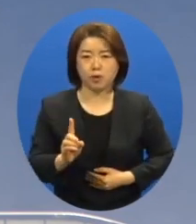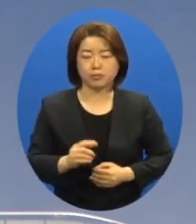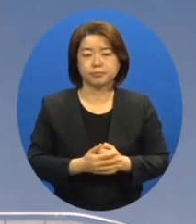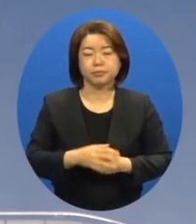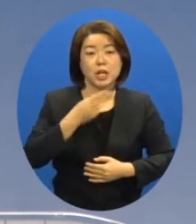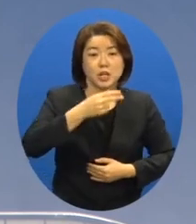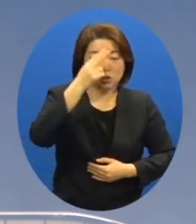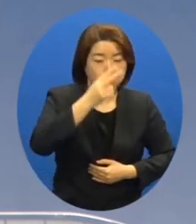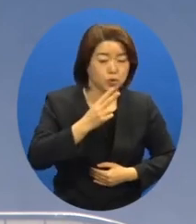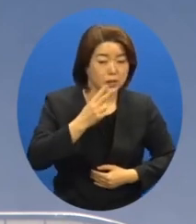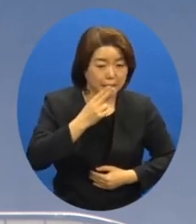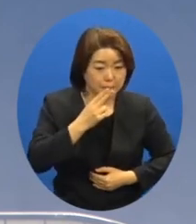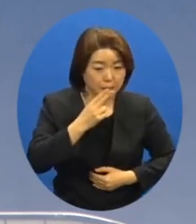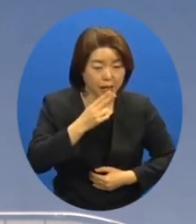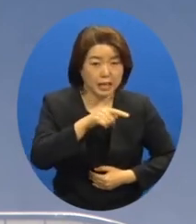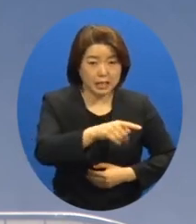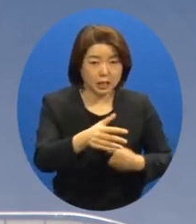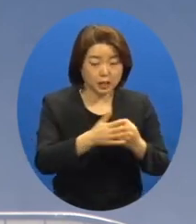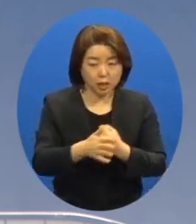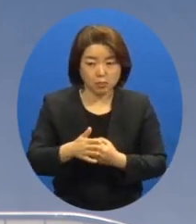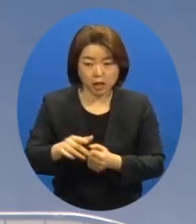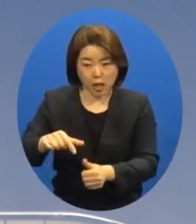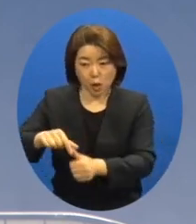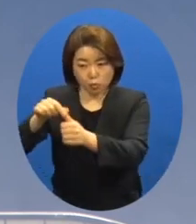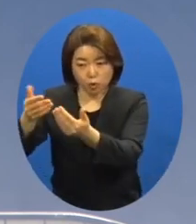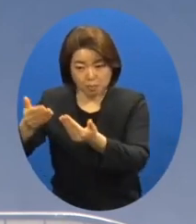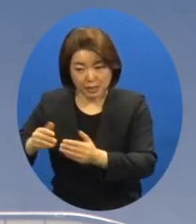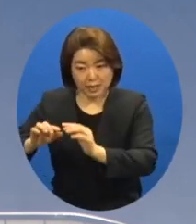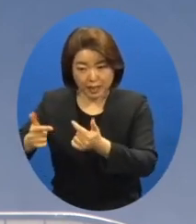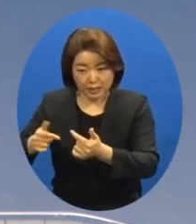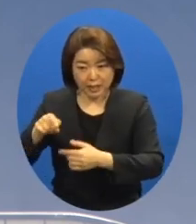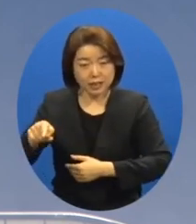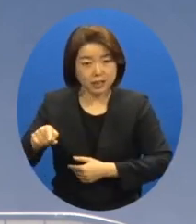담배를 하면 구원 받냐 안 받냐 이게 중요한 게 아닙니다.